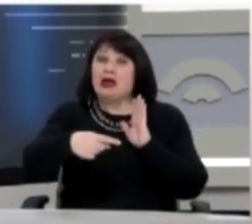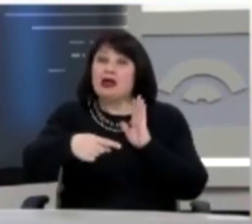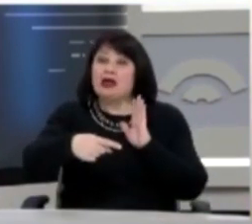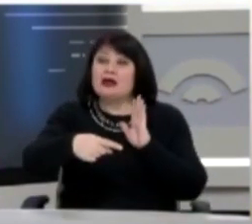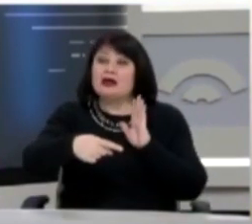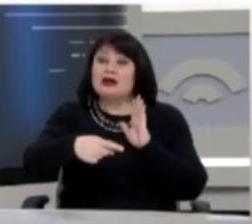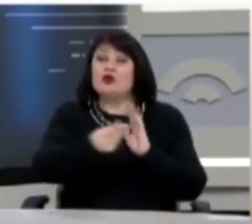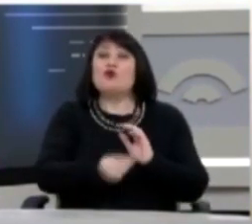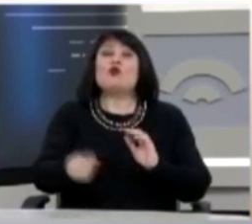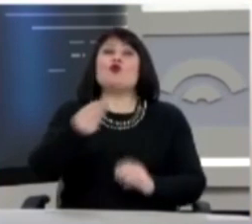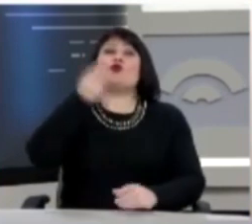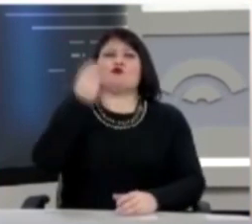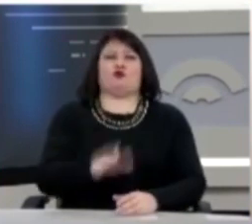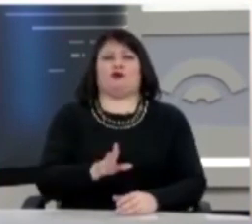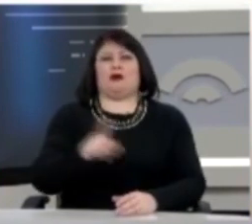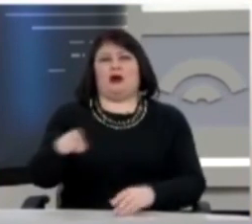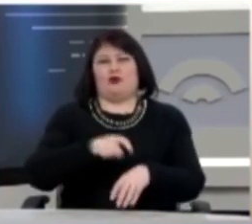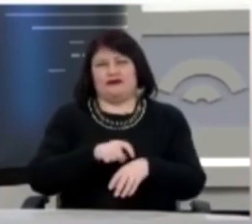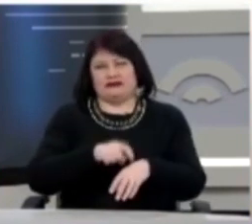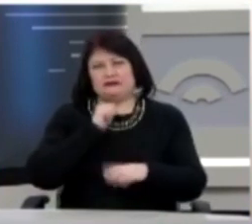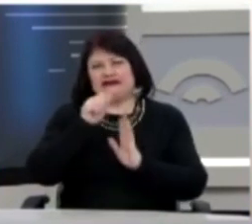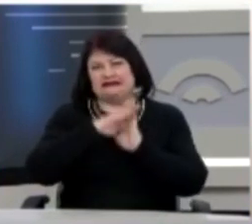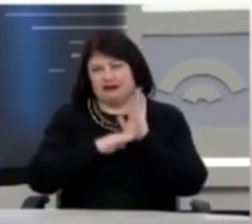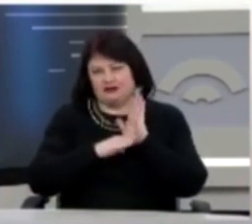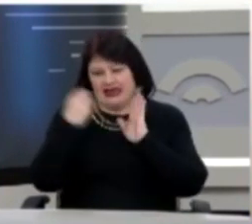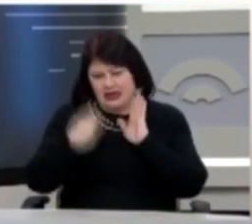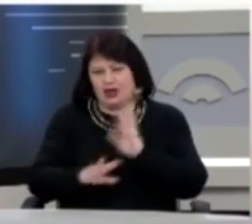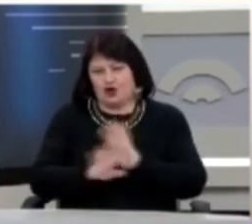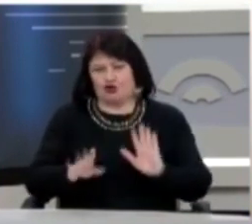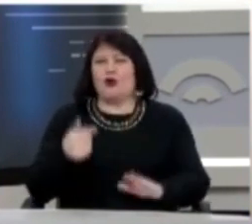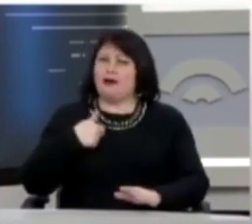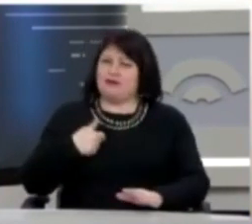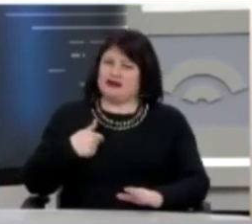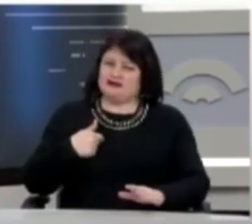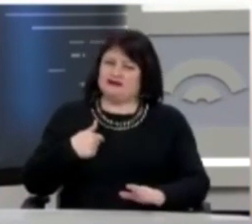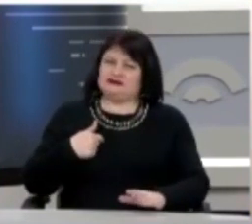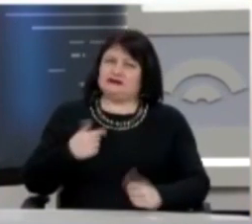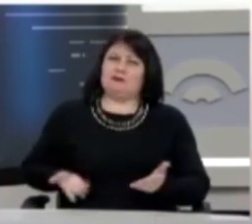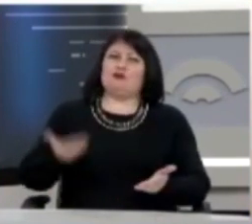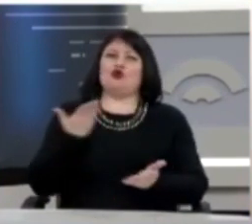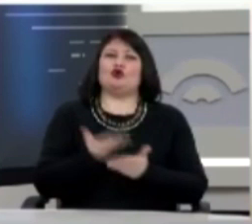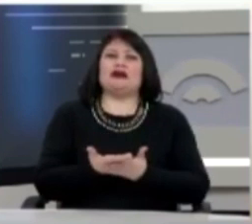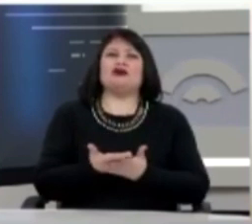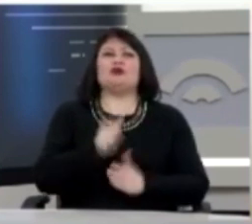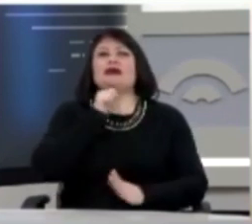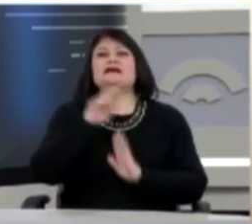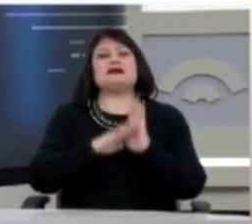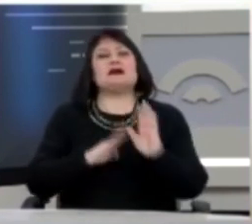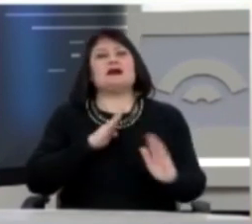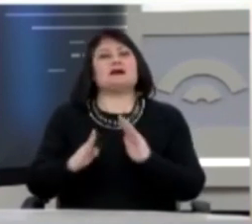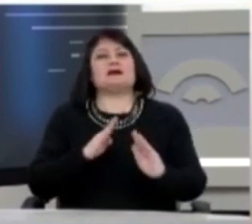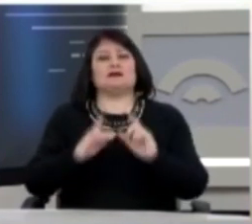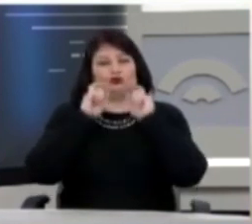κάνει ακόμα χειρότερο από το σημερινό. Εμείς προτείνουμε τη συνταγματική κατοχύρωση